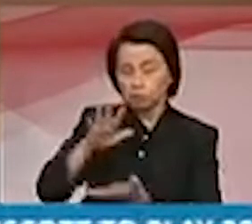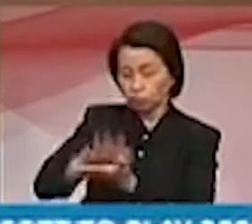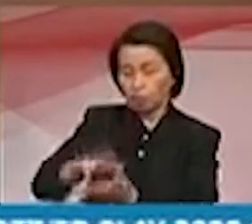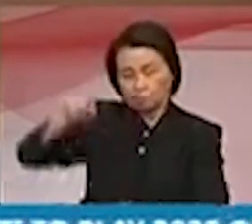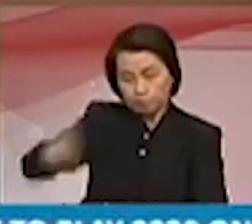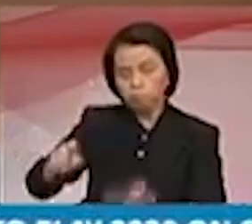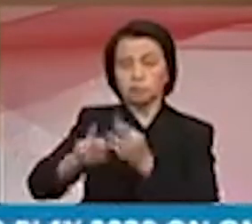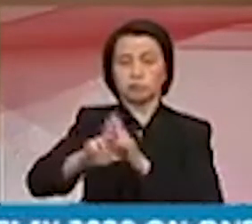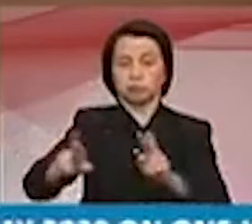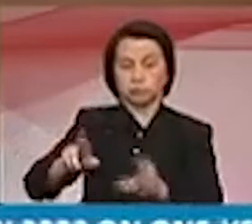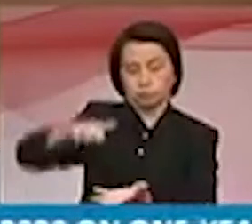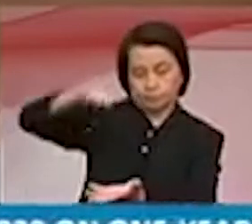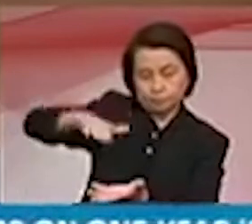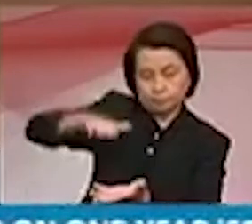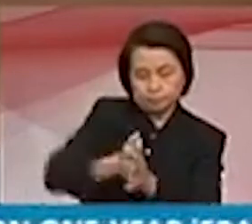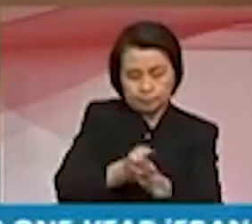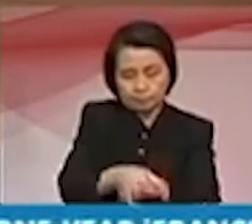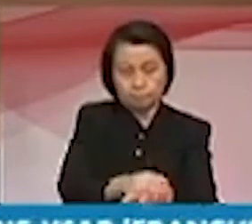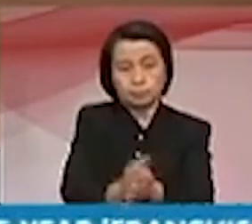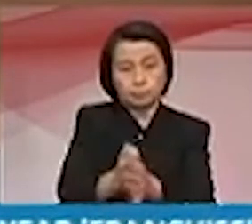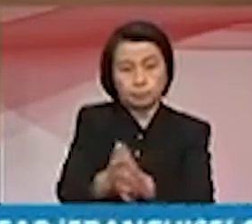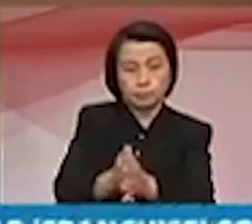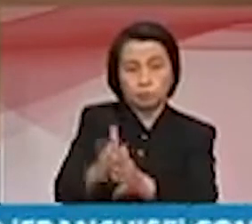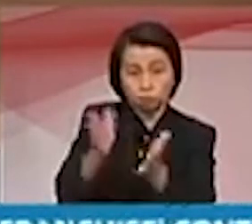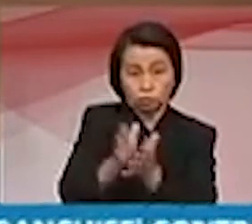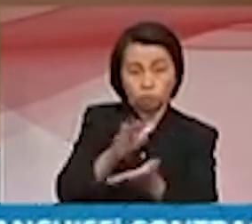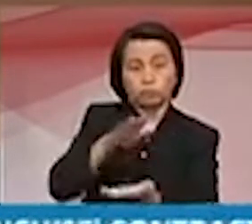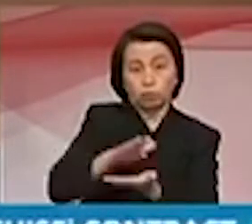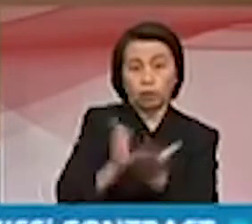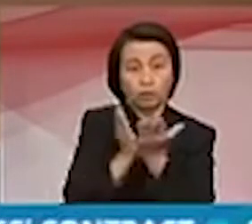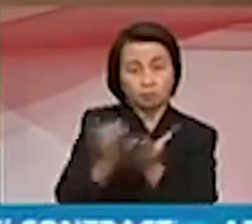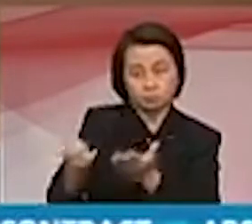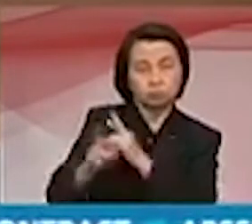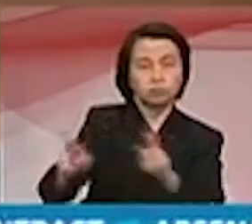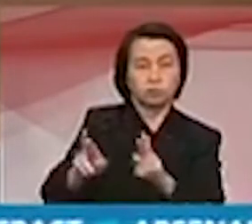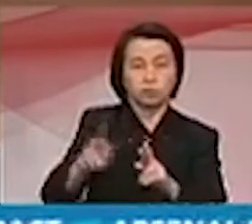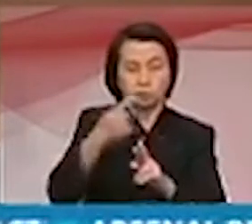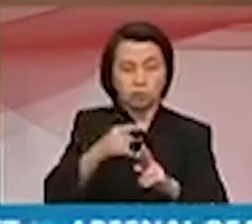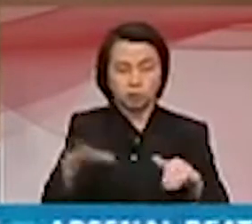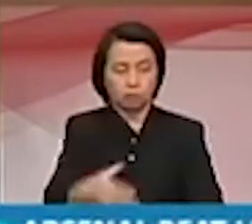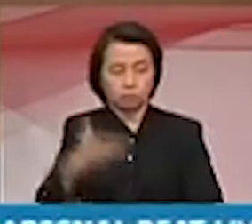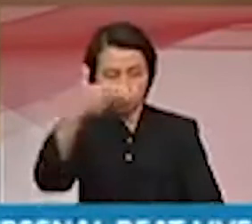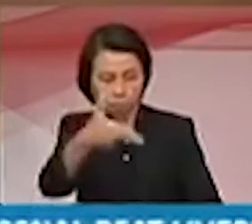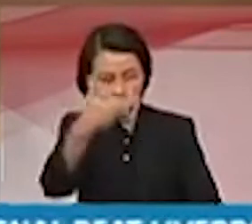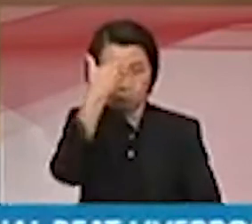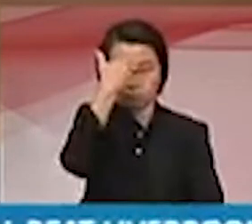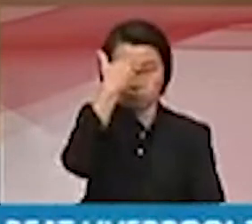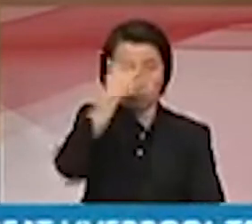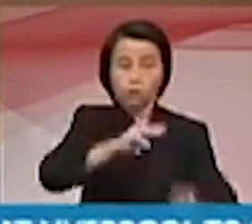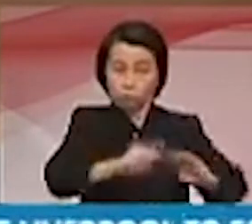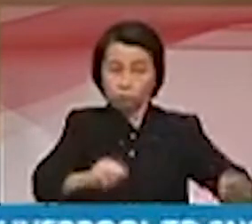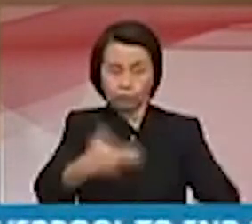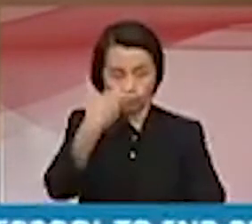menyediakan hand sanitizer, membuat saringan suhu badan dan